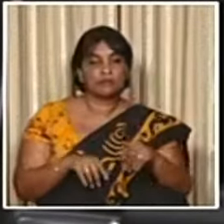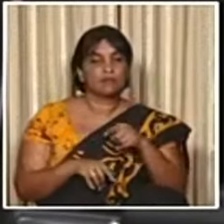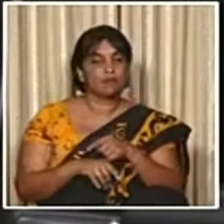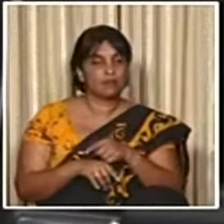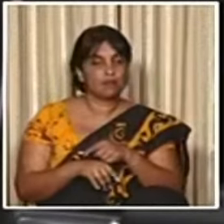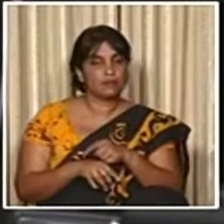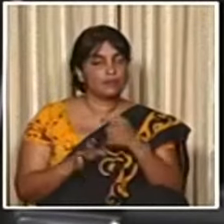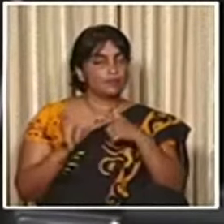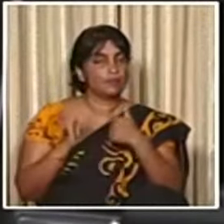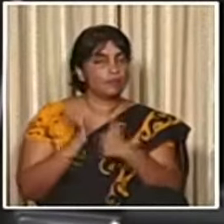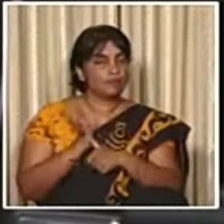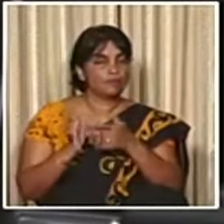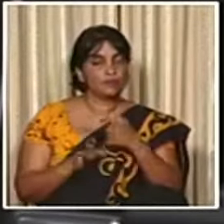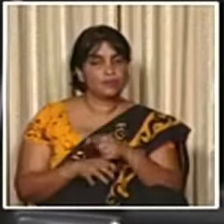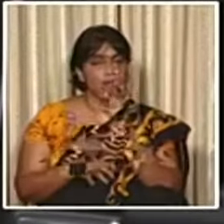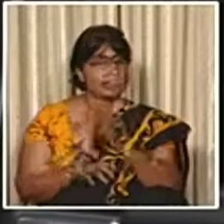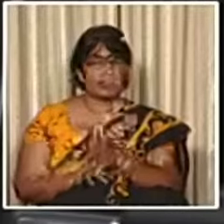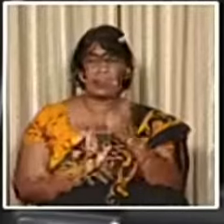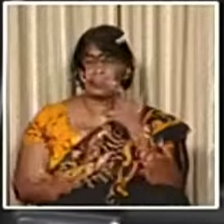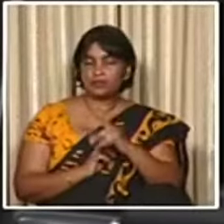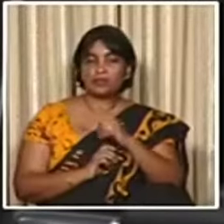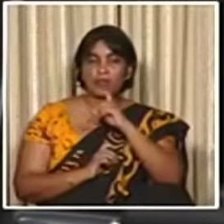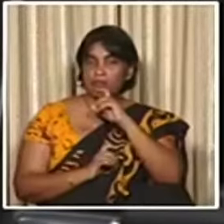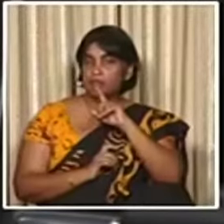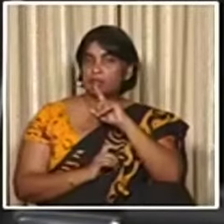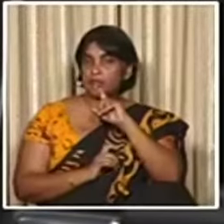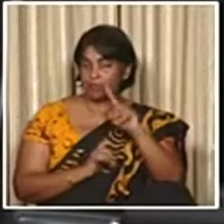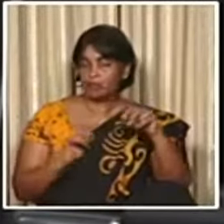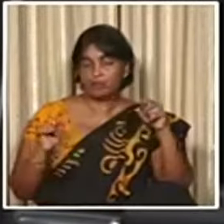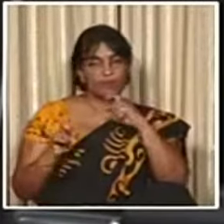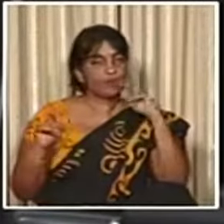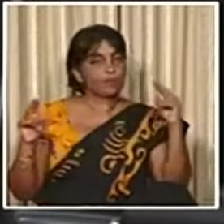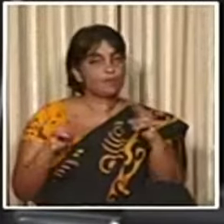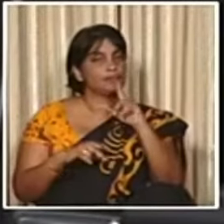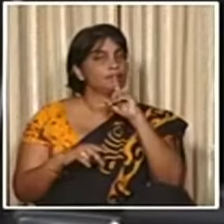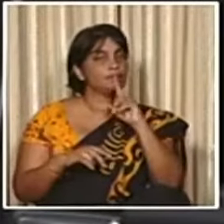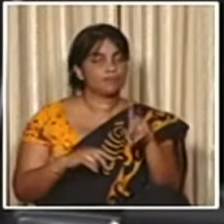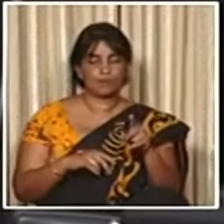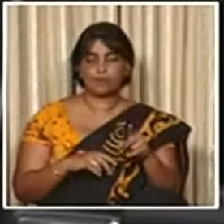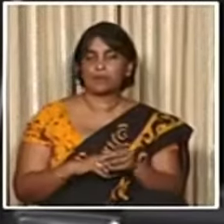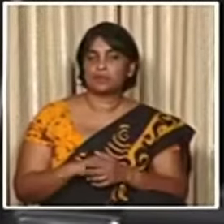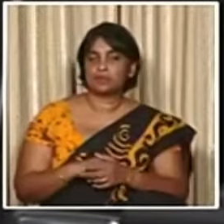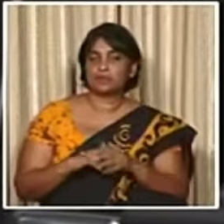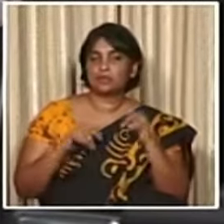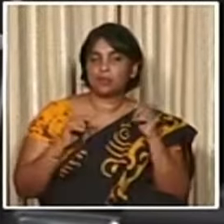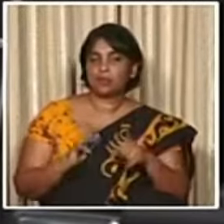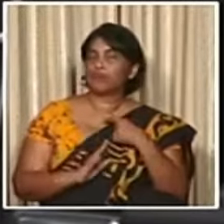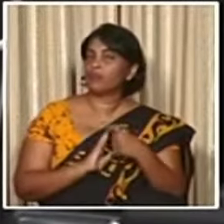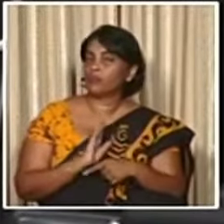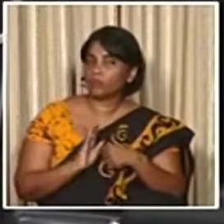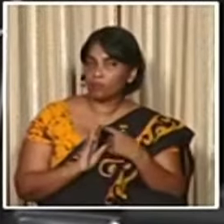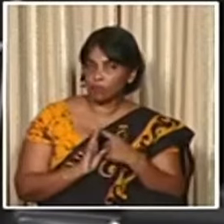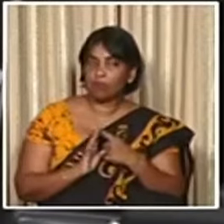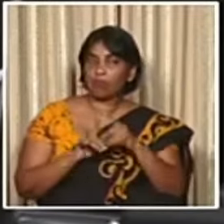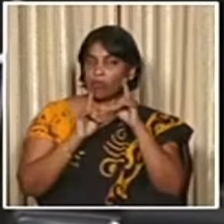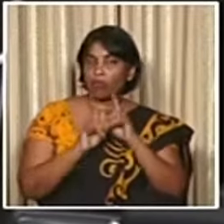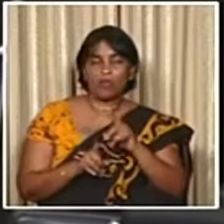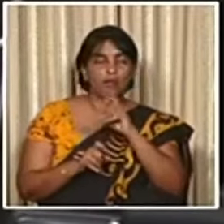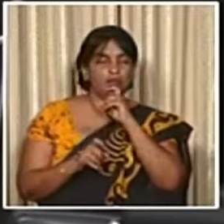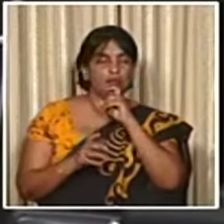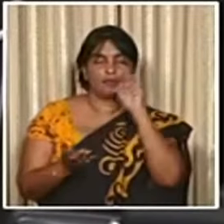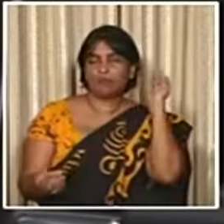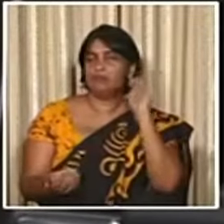මේ පනතේ තිබෙන අඩුපාඩුවක් නිසා වෙන්නේ නැති ශ්‍රේෂ්ඨාධිකරණේ එක නඩු තීන්දුවක් දුන්නාම දැන් ලංකාවේම ඒ ජාතිය නඩු